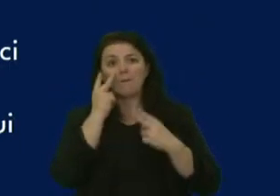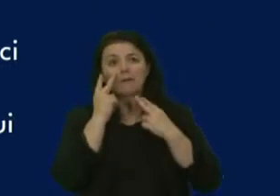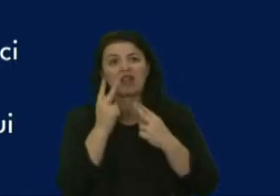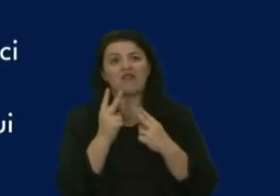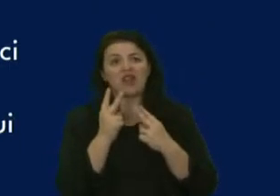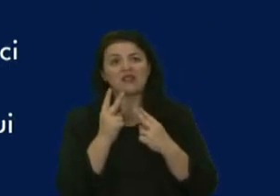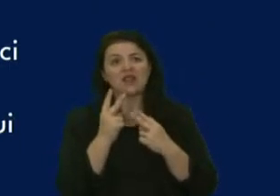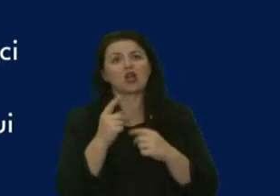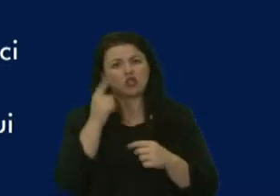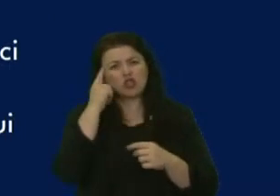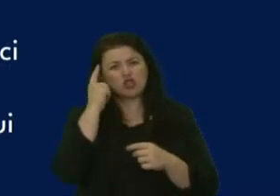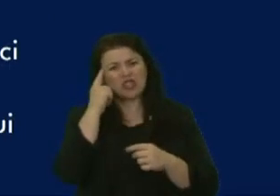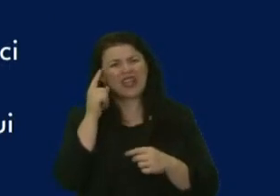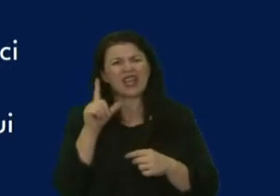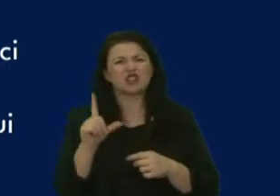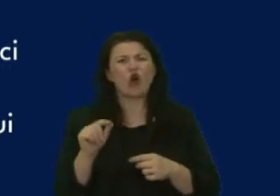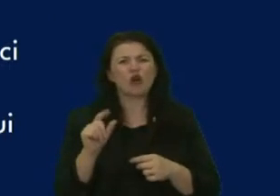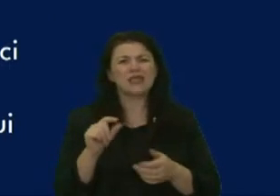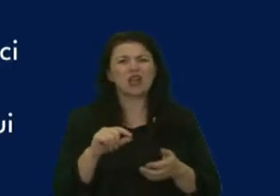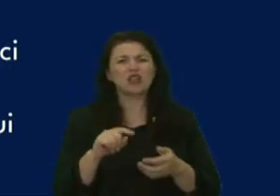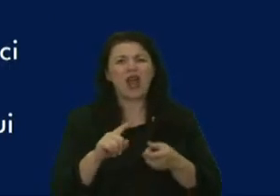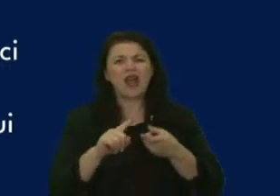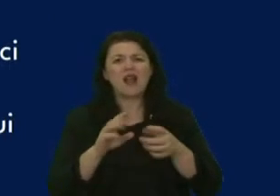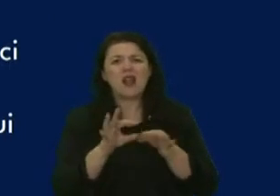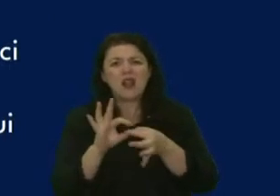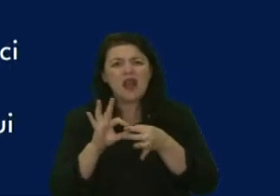bine 20 de noduri de legătură